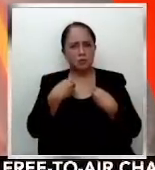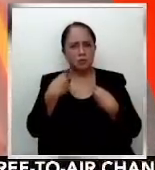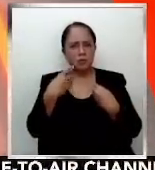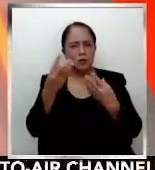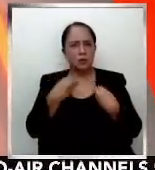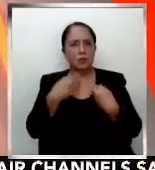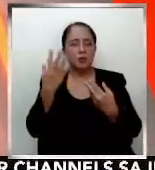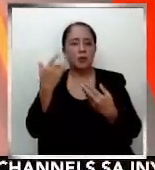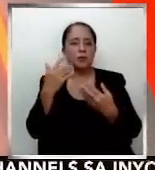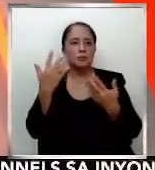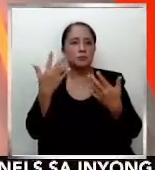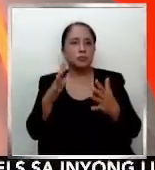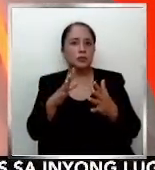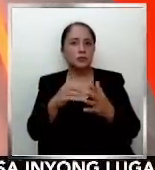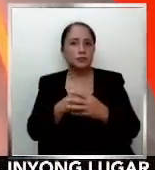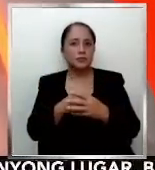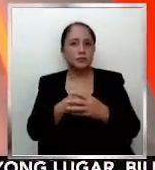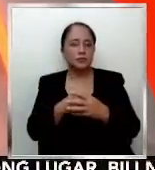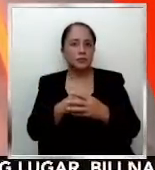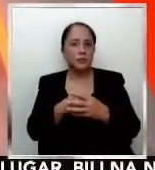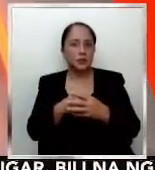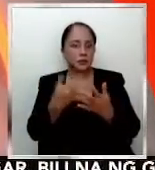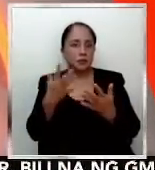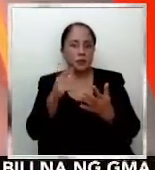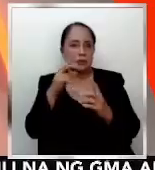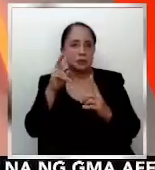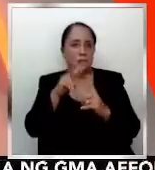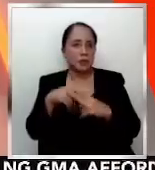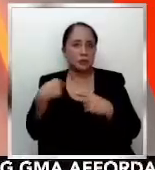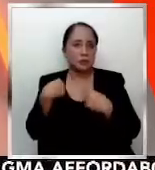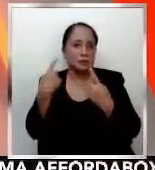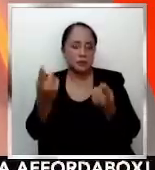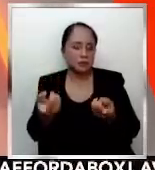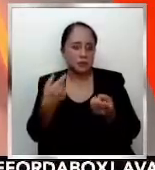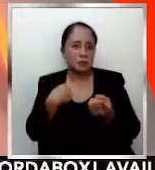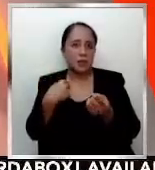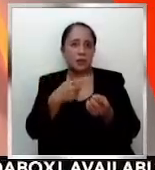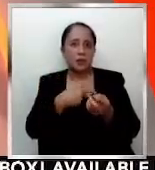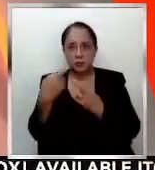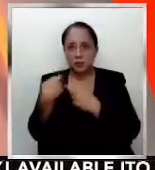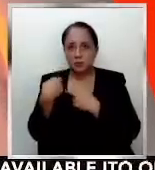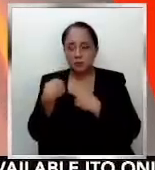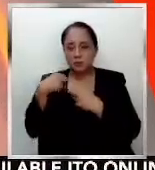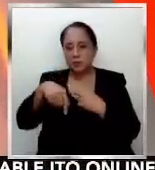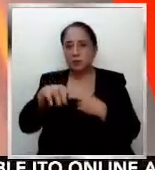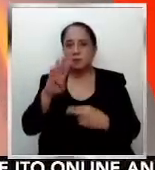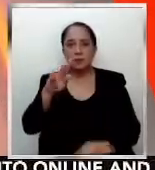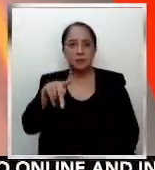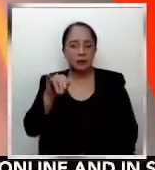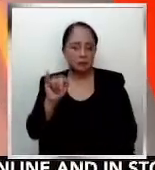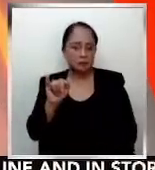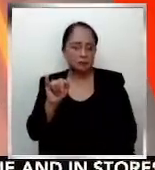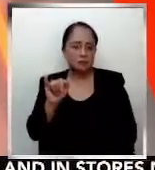po na ina-approve yung kanina? Online sila nag-apply ng ever since na in-assign po ako dito sa BPI. Wala